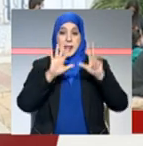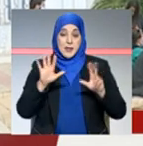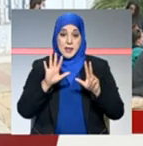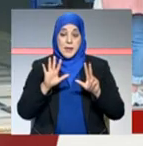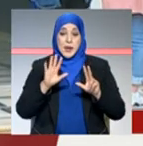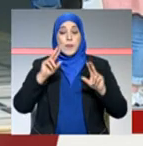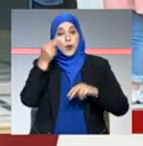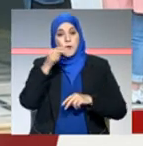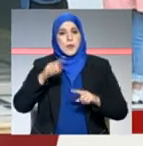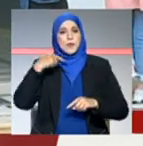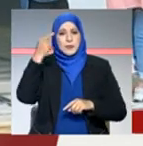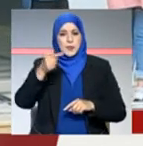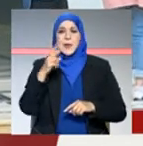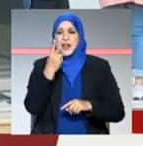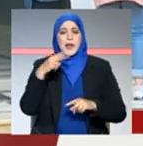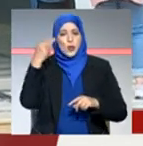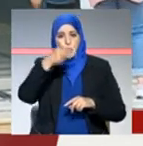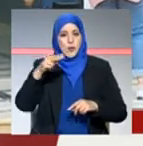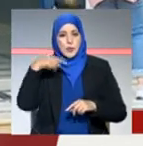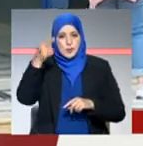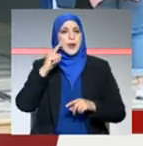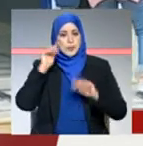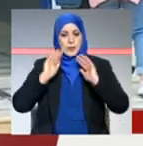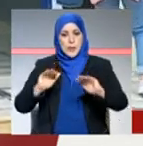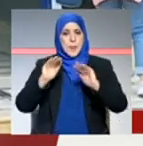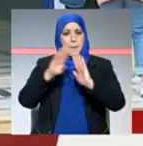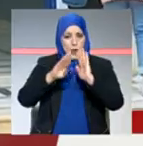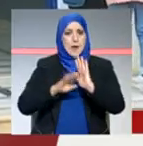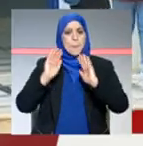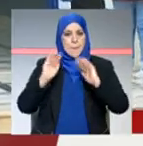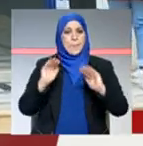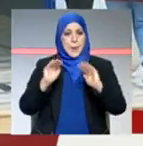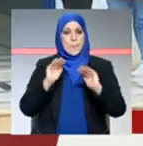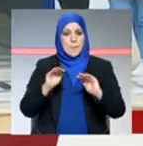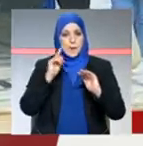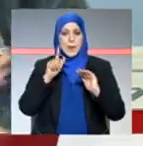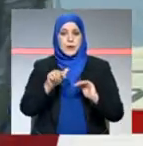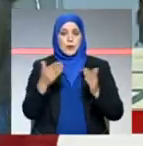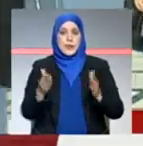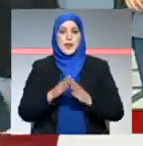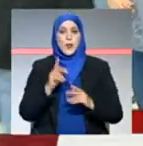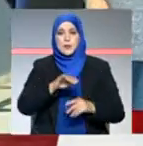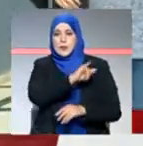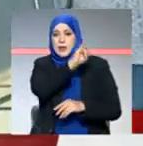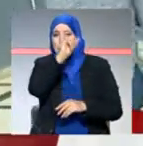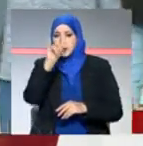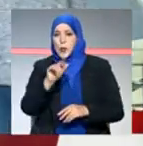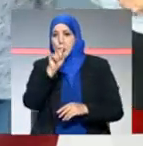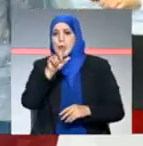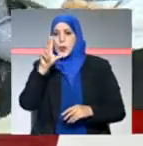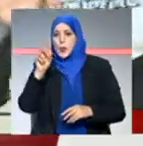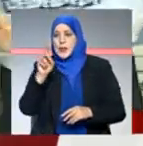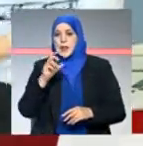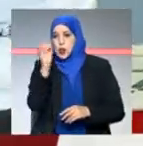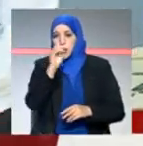القادم، مشيرة إلى إمكانية الإبقاء على الرسنامة البيداغوجية المعتمدة حاليا إلى يوم 31 من